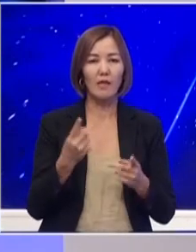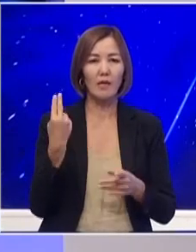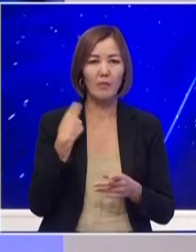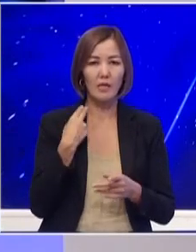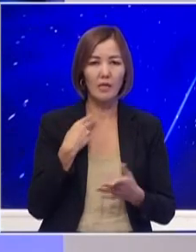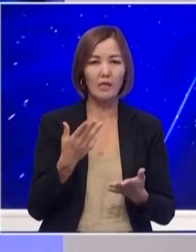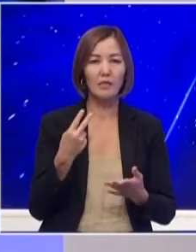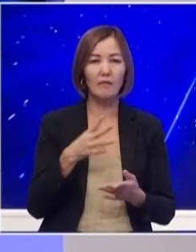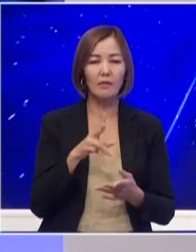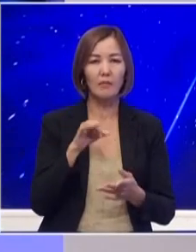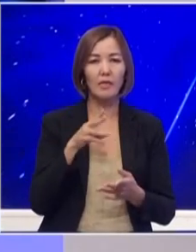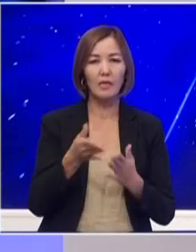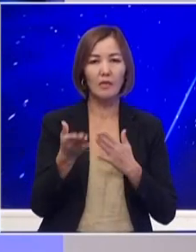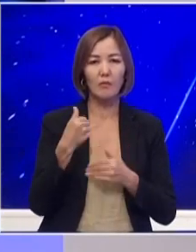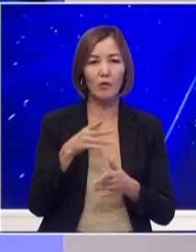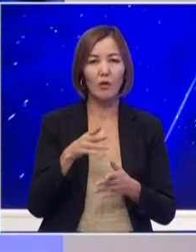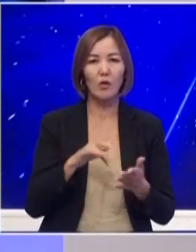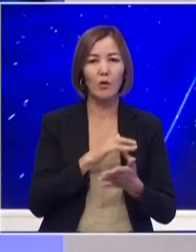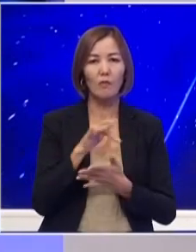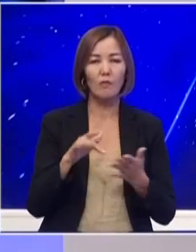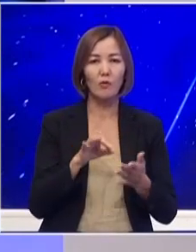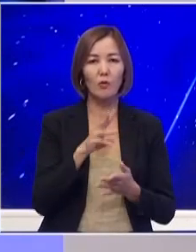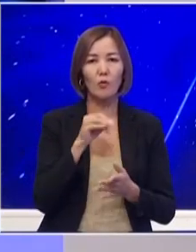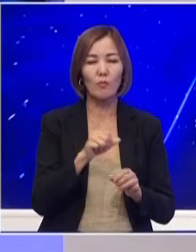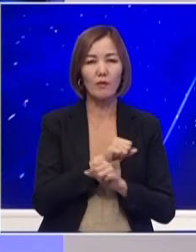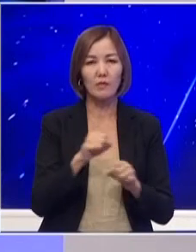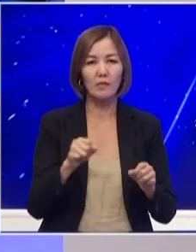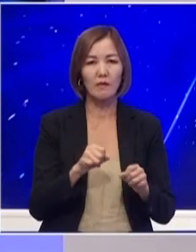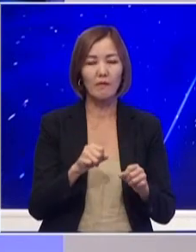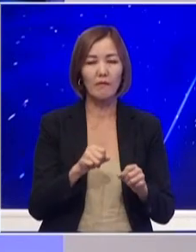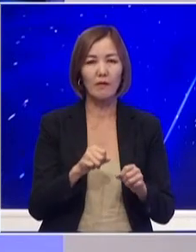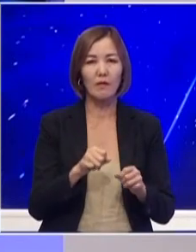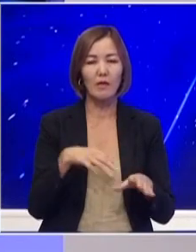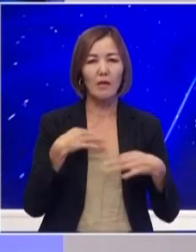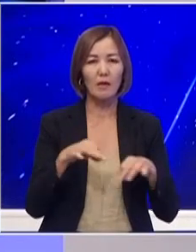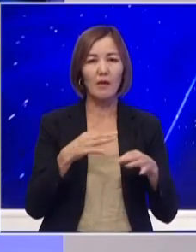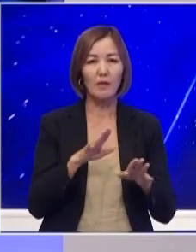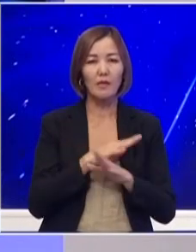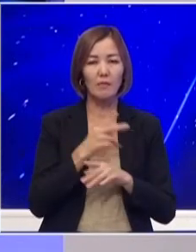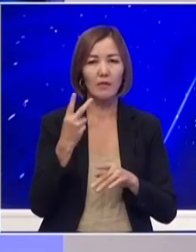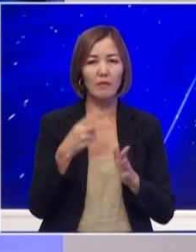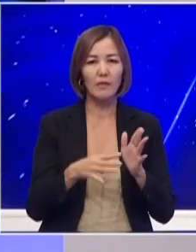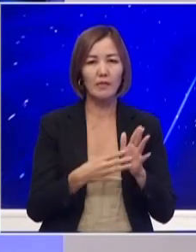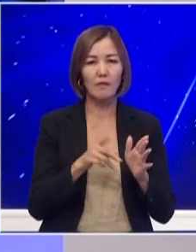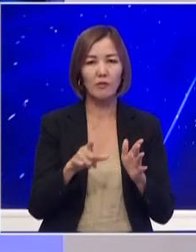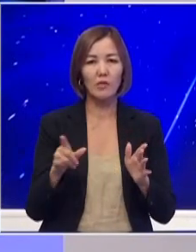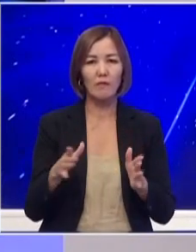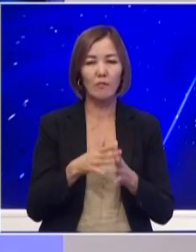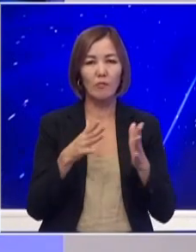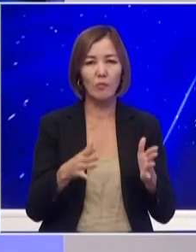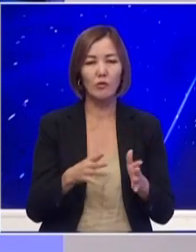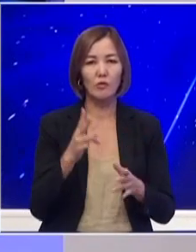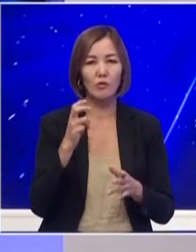Ровно 25 лет назад в городе Ома в результате взрыва заминированного автомобиля погибли 29 человек.